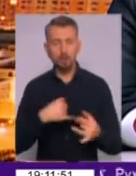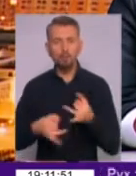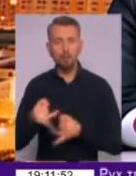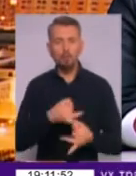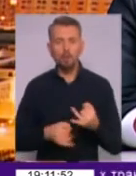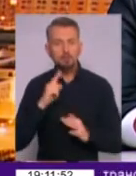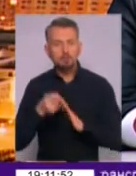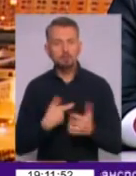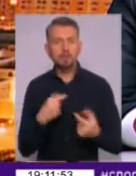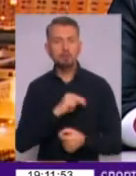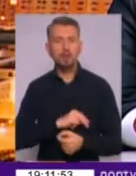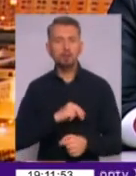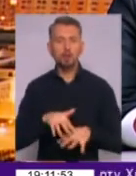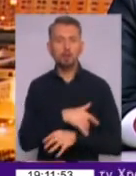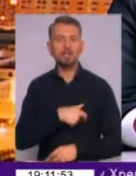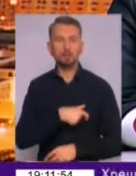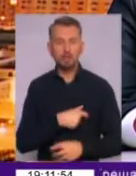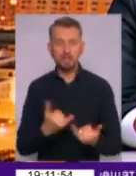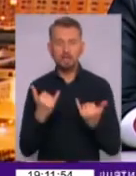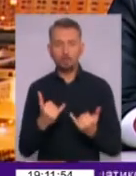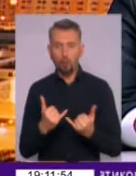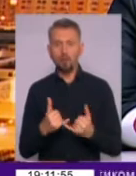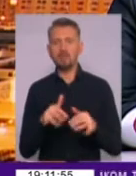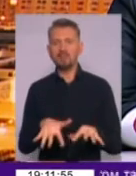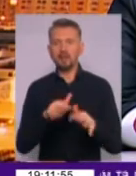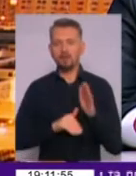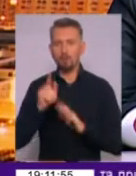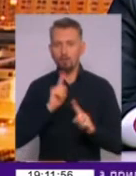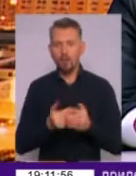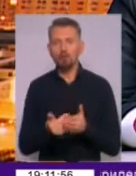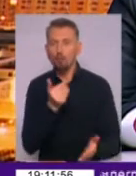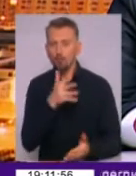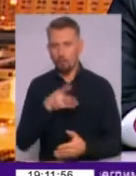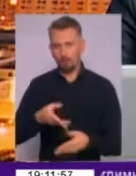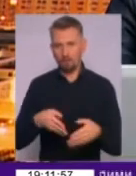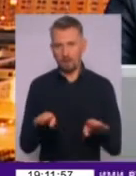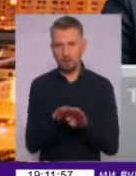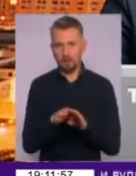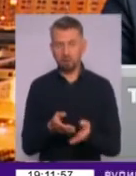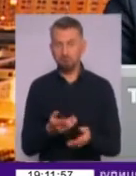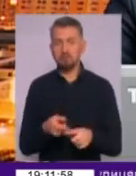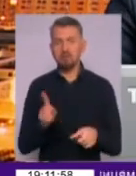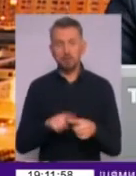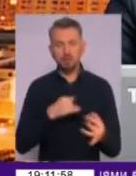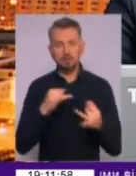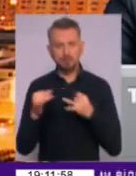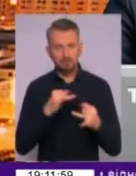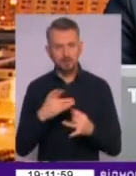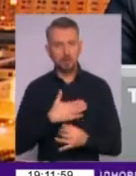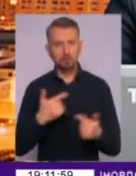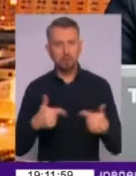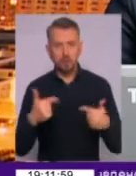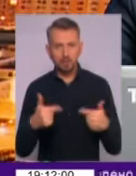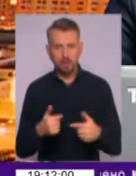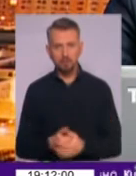ж працюють народні депутати. Сьогодні засідання Верховної Ради знову достроково закрили. Про це не тільки, як завжди, з фаховими та поважними гостями. Сьогодні у